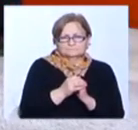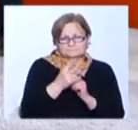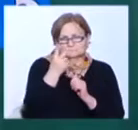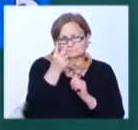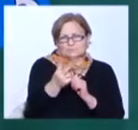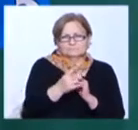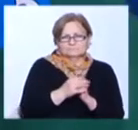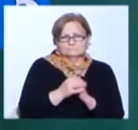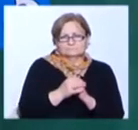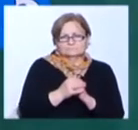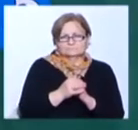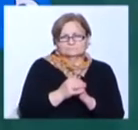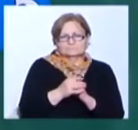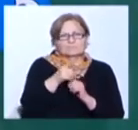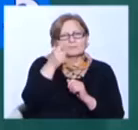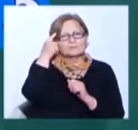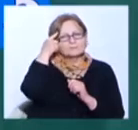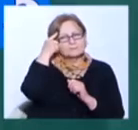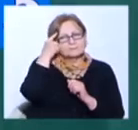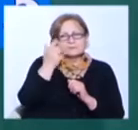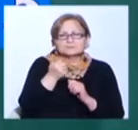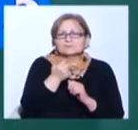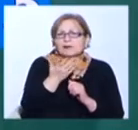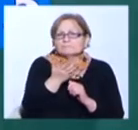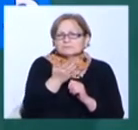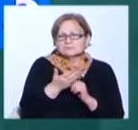2. აბა დავფიქრდეთ რამდენი გამოვა?